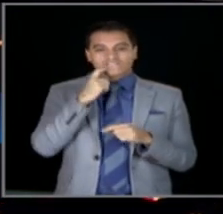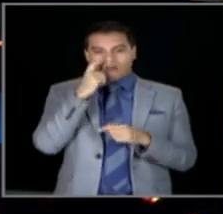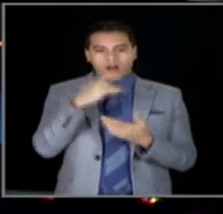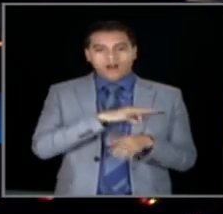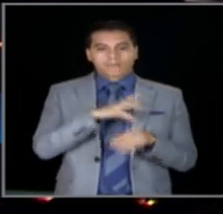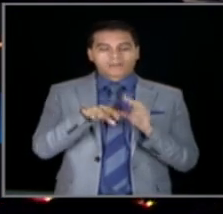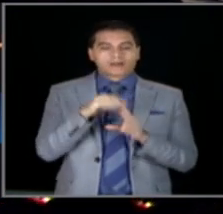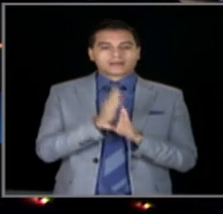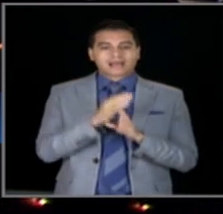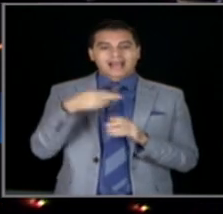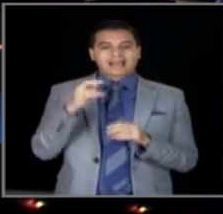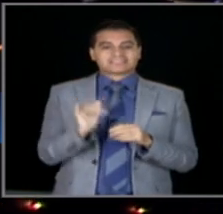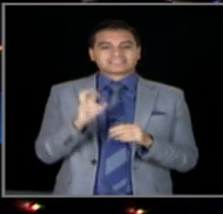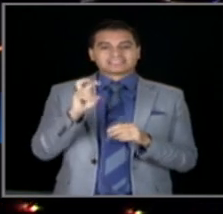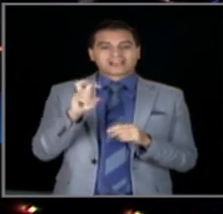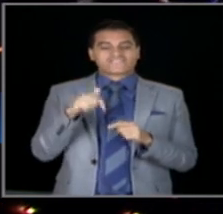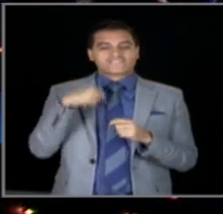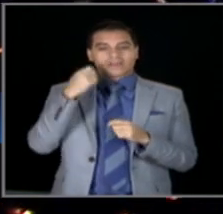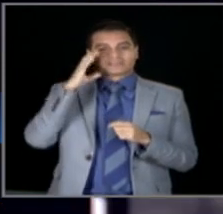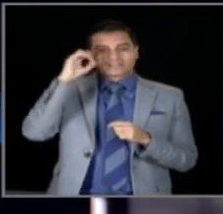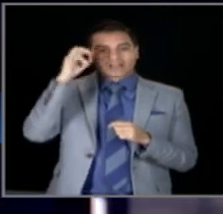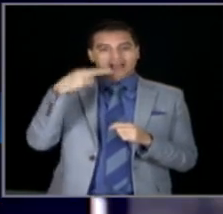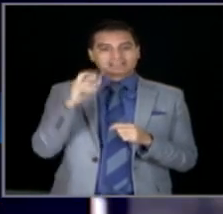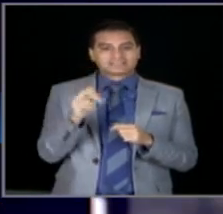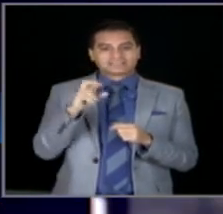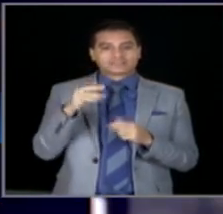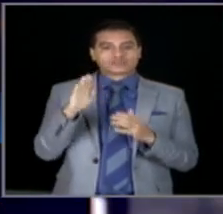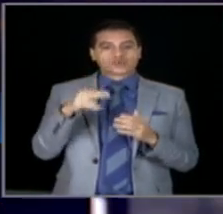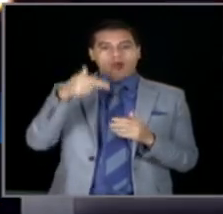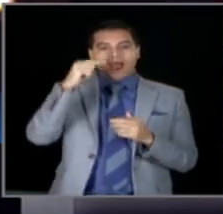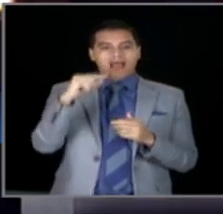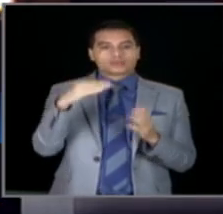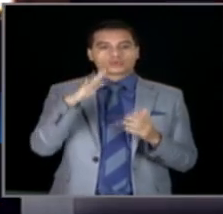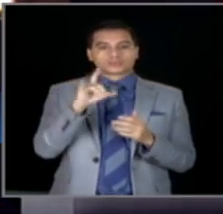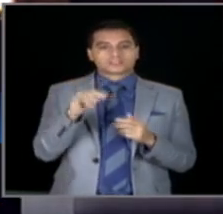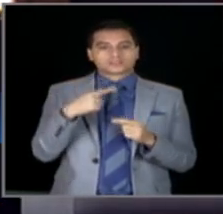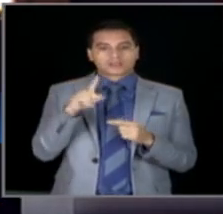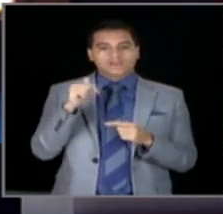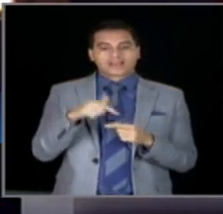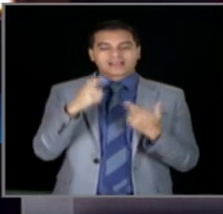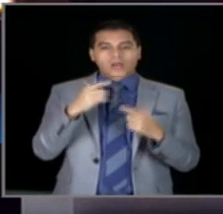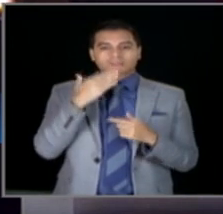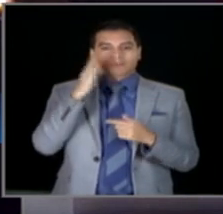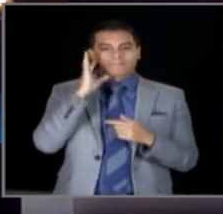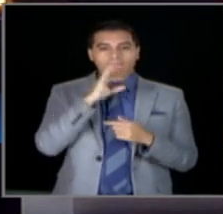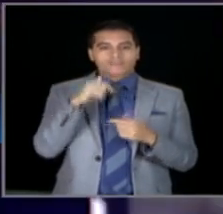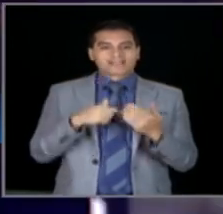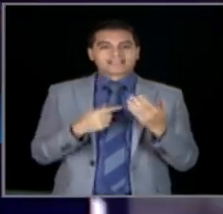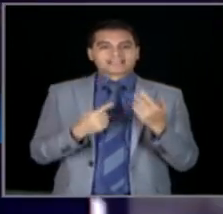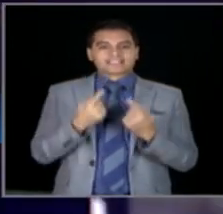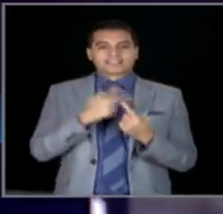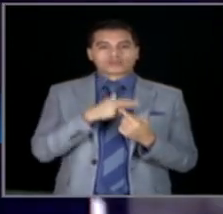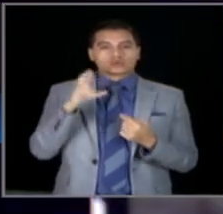الراحلة التي قامت بدور عزيزة في فيلم السفيرة عزيزة؟ سعاد حسني. صح. في أي دولة آسيوية تقع جزيرة